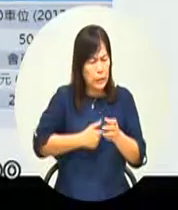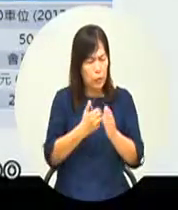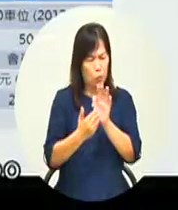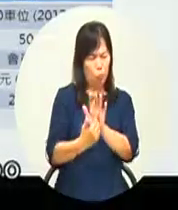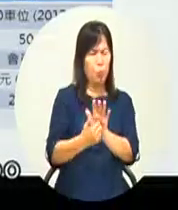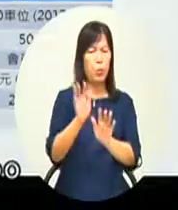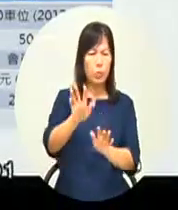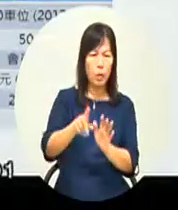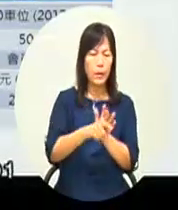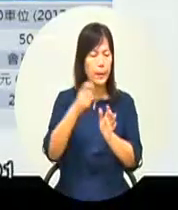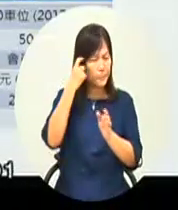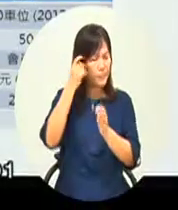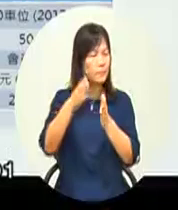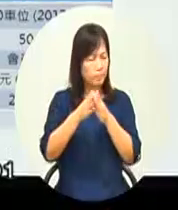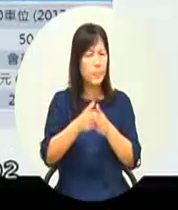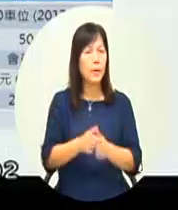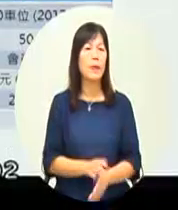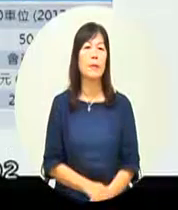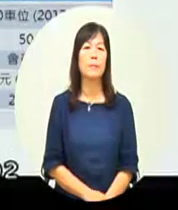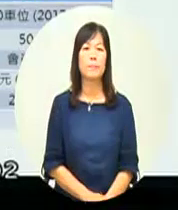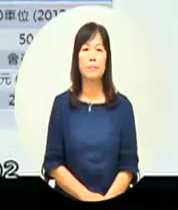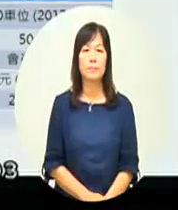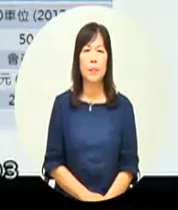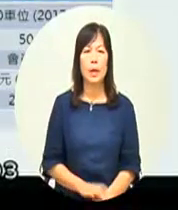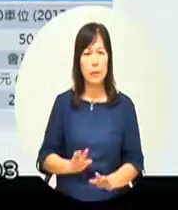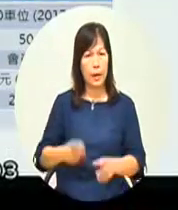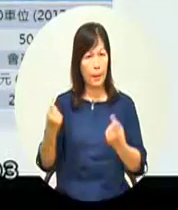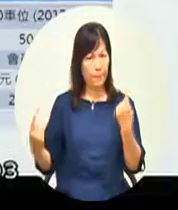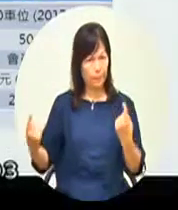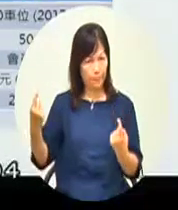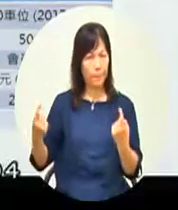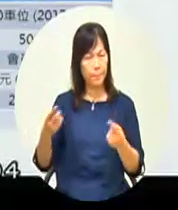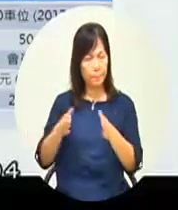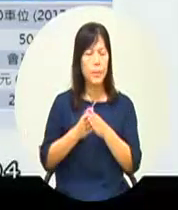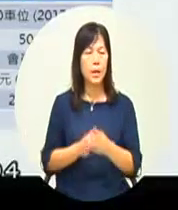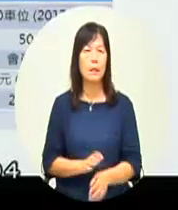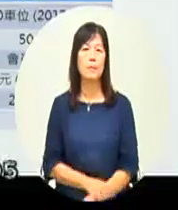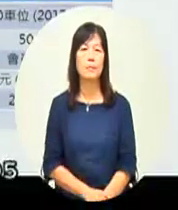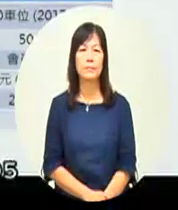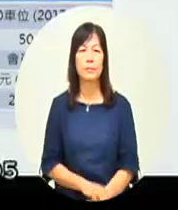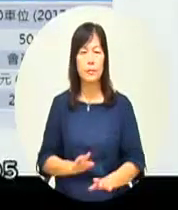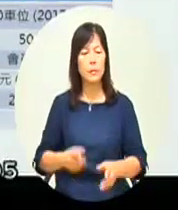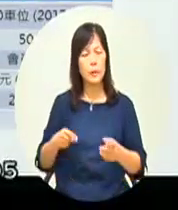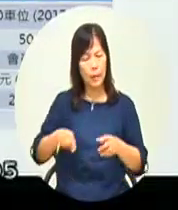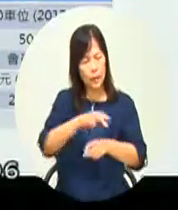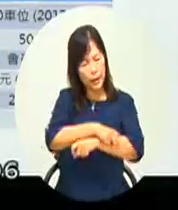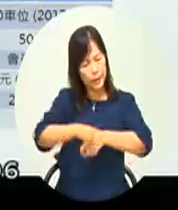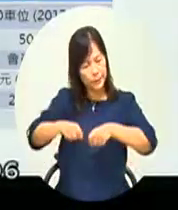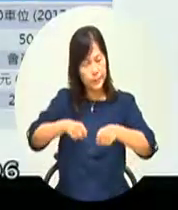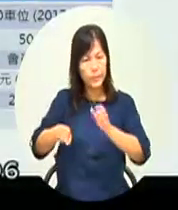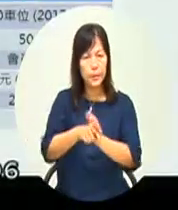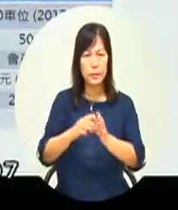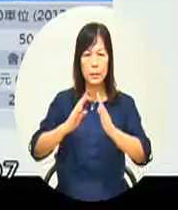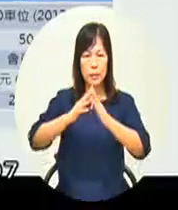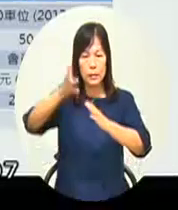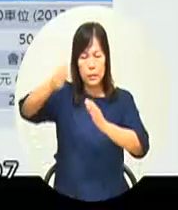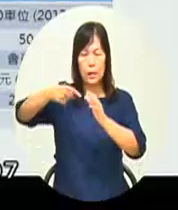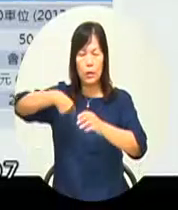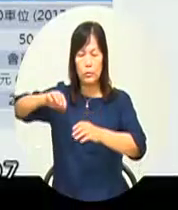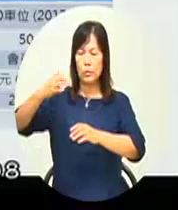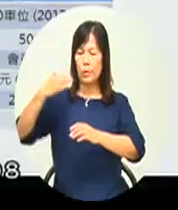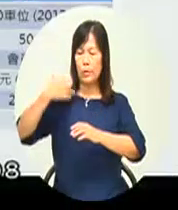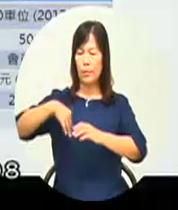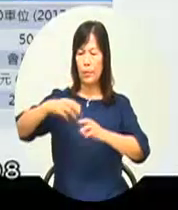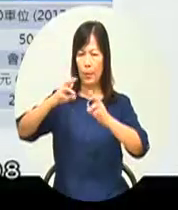个都必须要考虑一下哈。那我们来比较哈，其实是我们这样的一个计划，其实主要是市长到巴黎，去年去巴